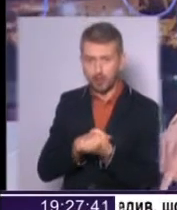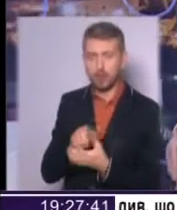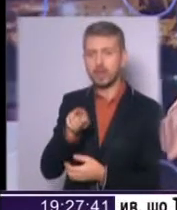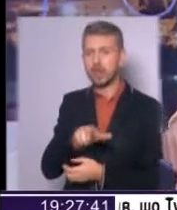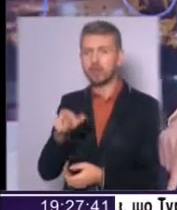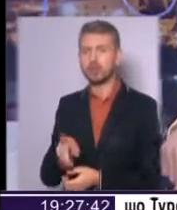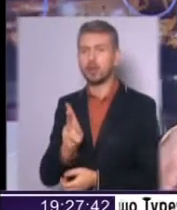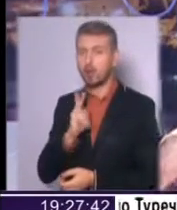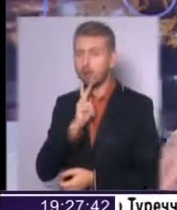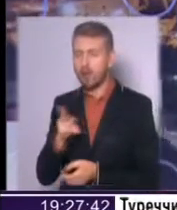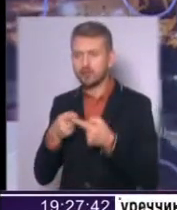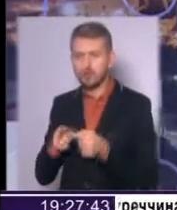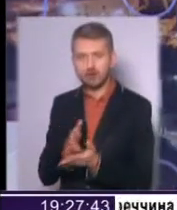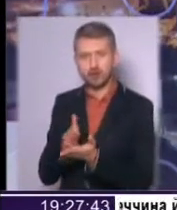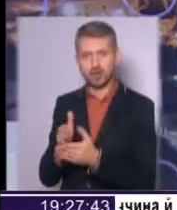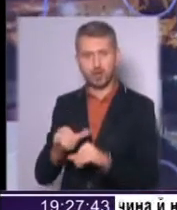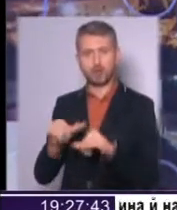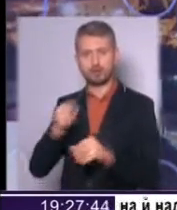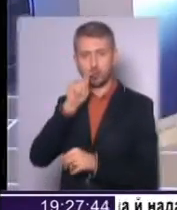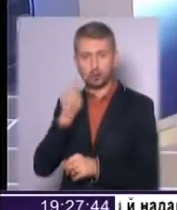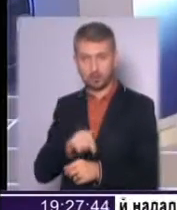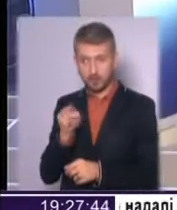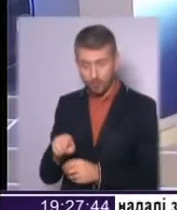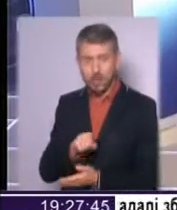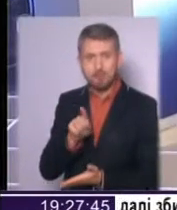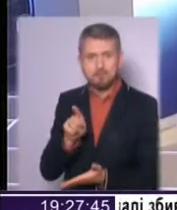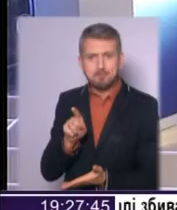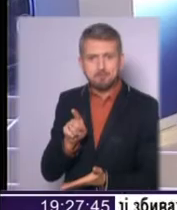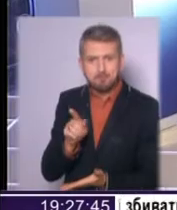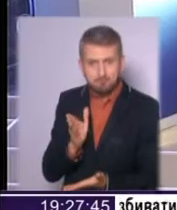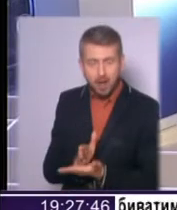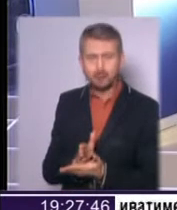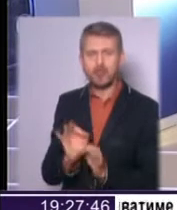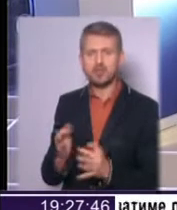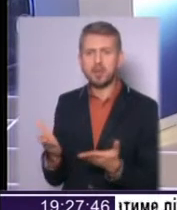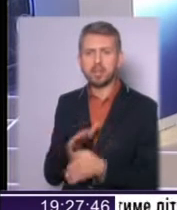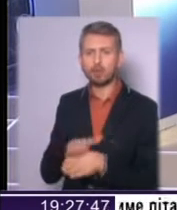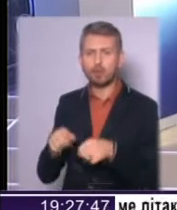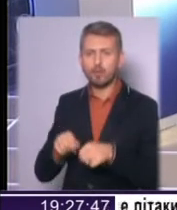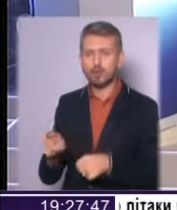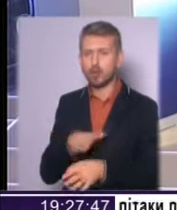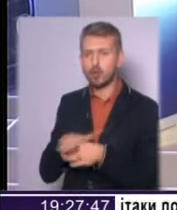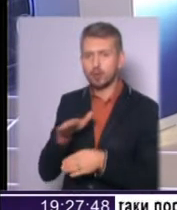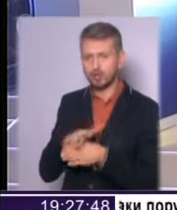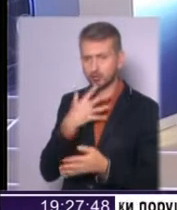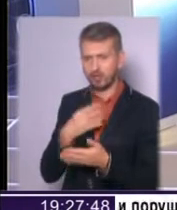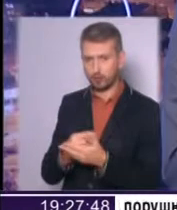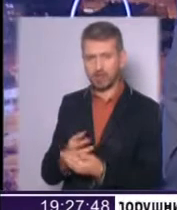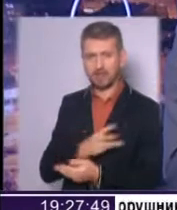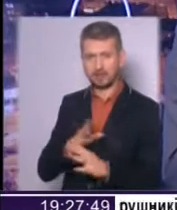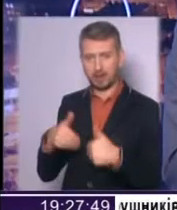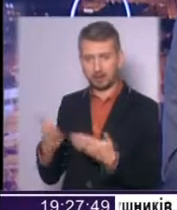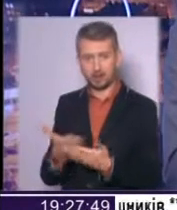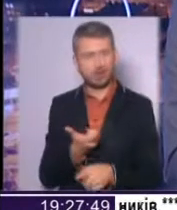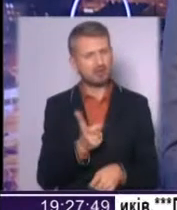наскільки я розумію? Так. Але виходить, що через бездіяльність коаліції чи навіть не бездіяльність, добре, ви